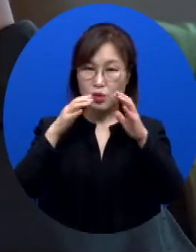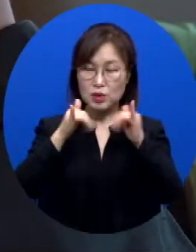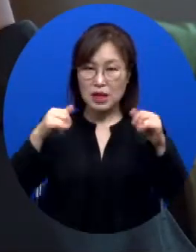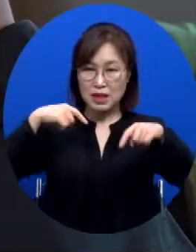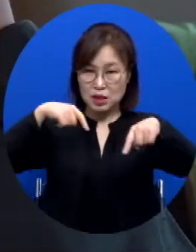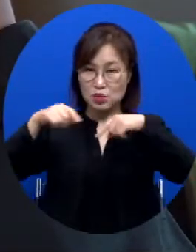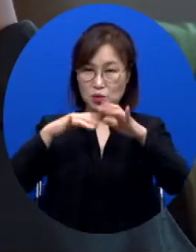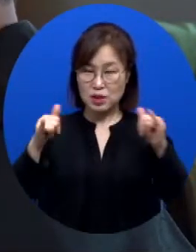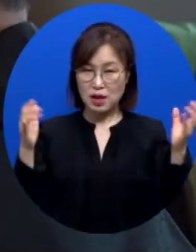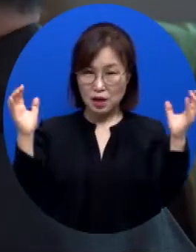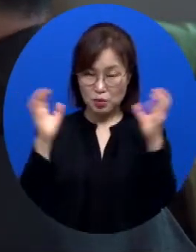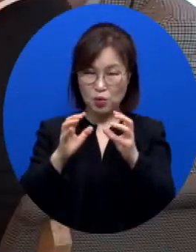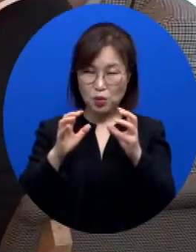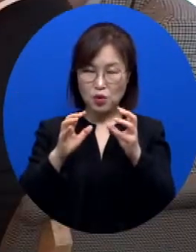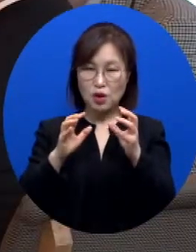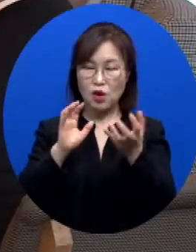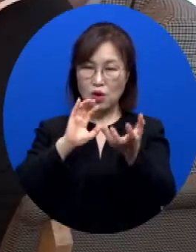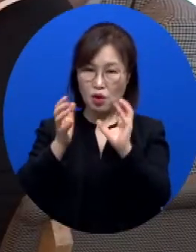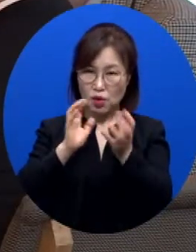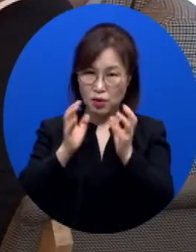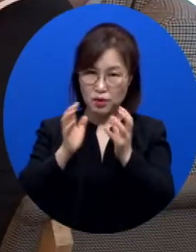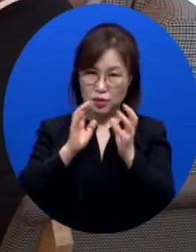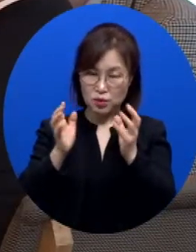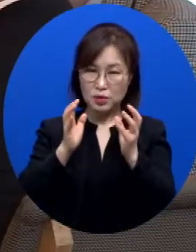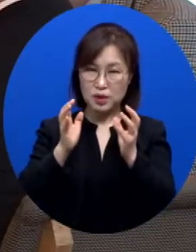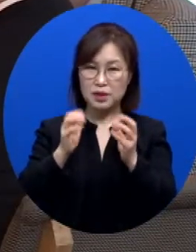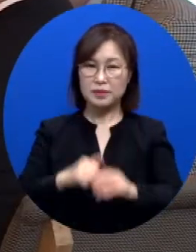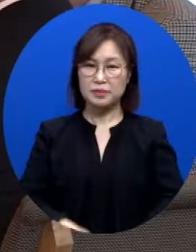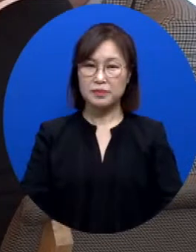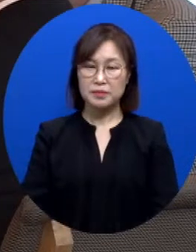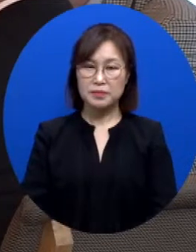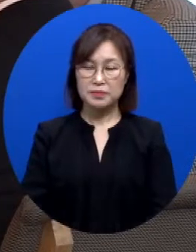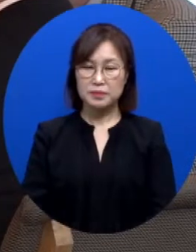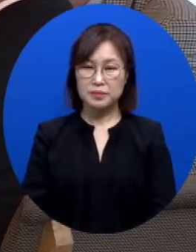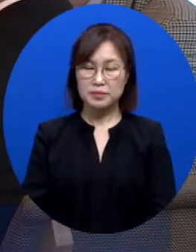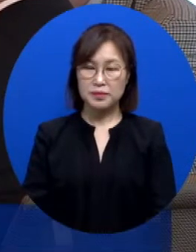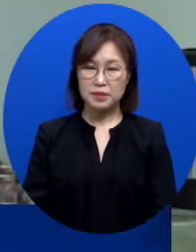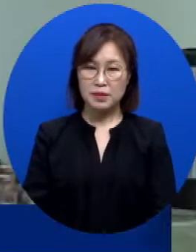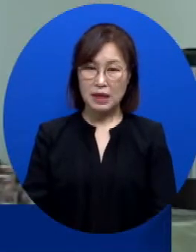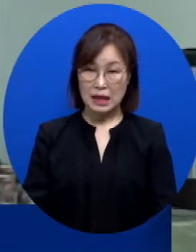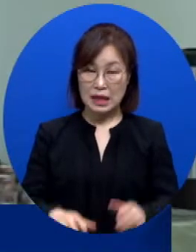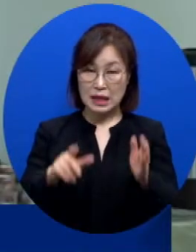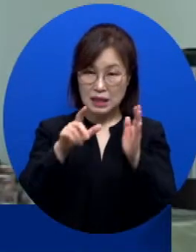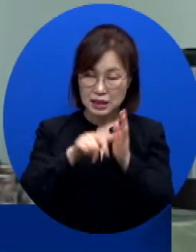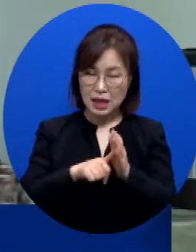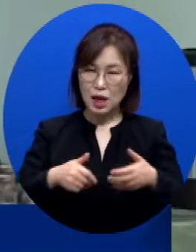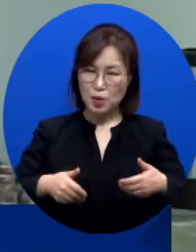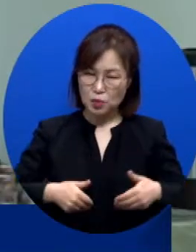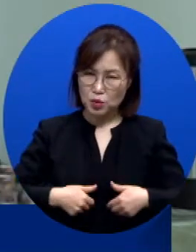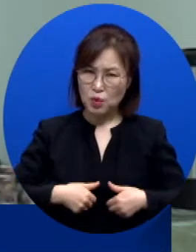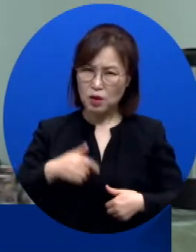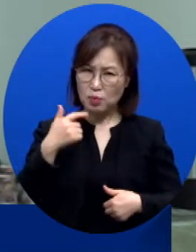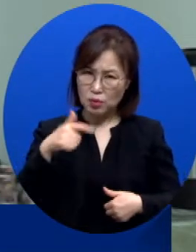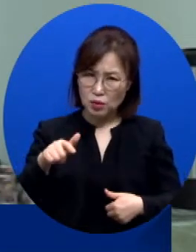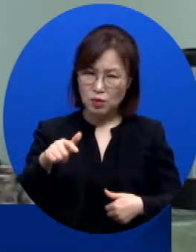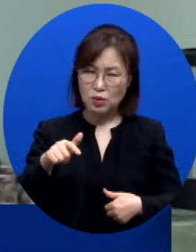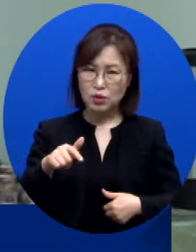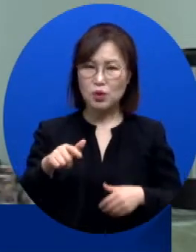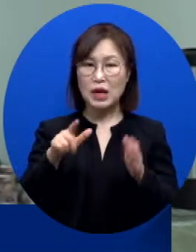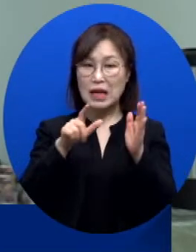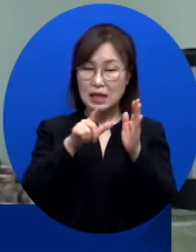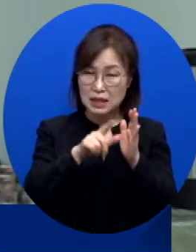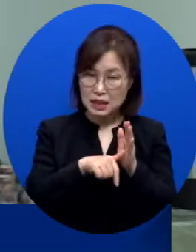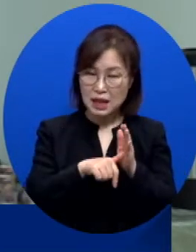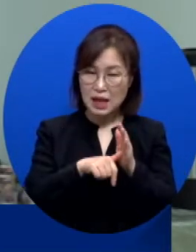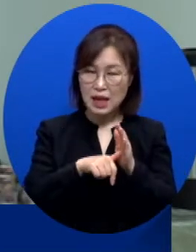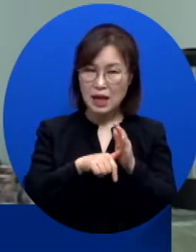지도자들이 참석해 효율적 선교 방안을 논의했습니다. 이 시대에 필요한 선교 전략이 무엇일까? 또이 시대에